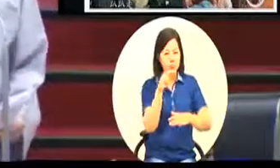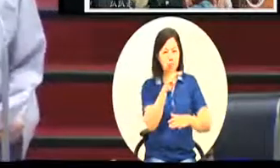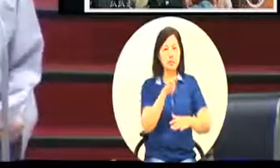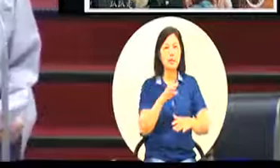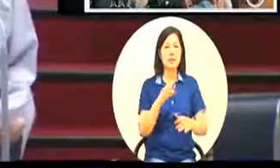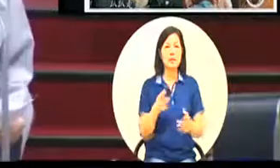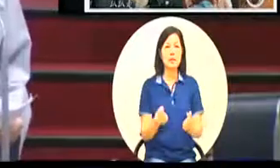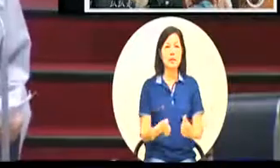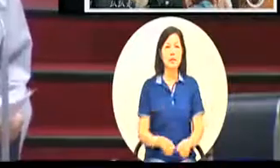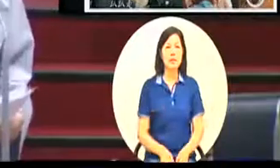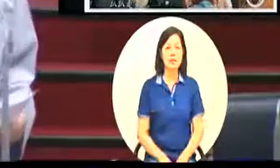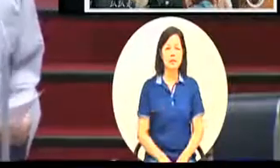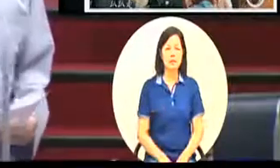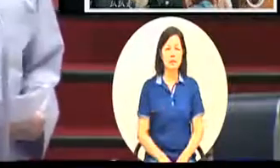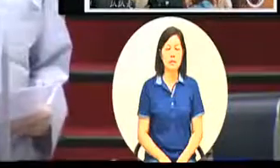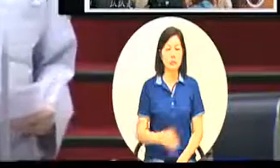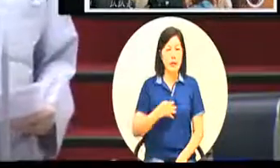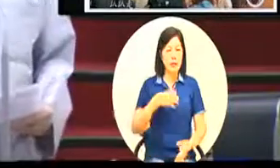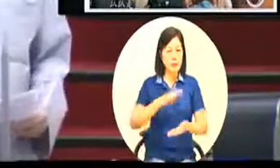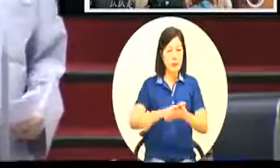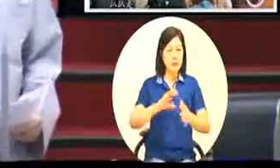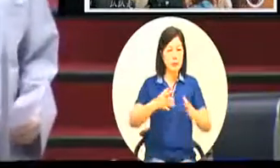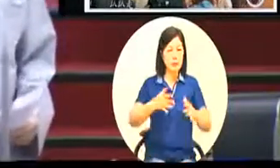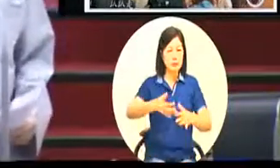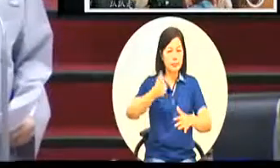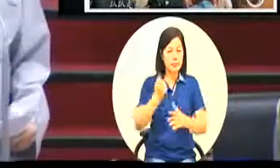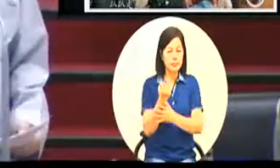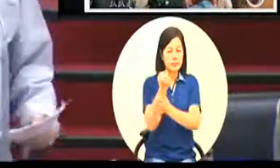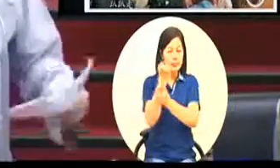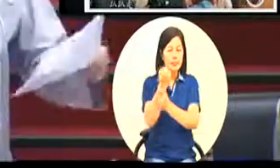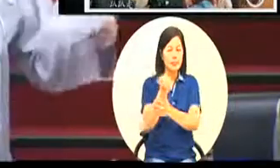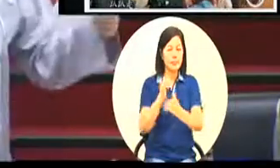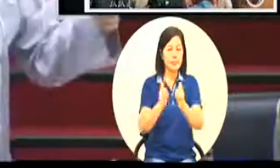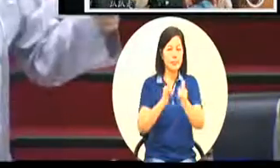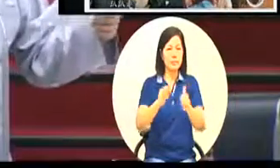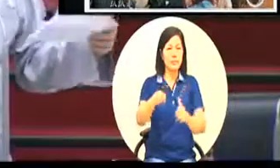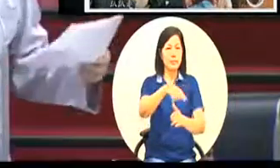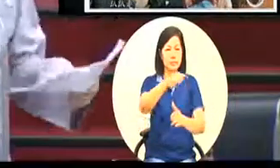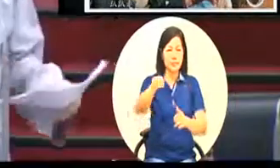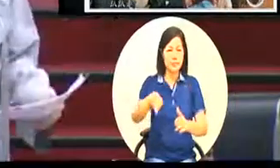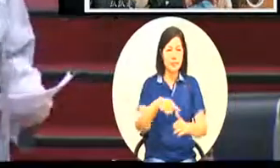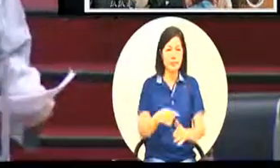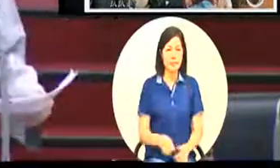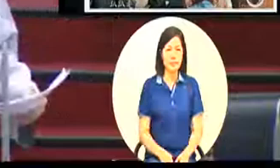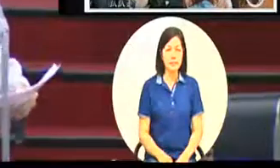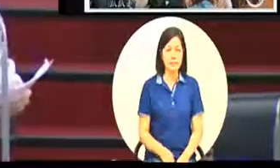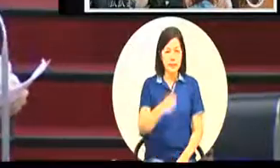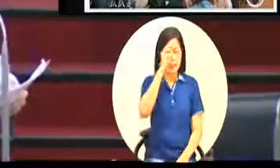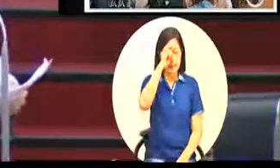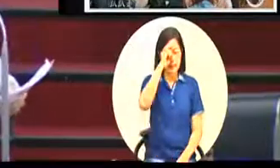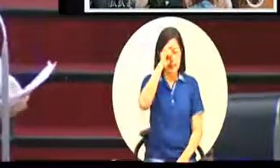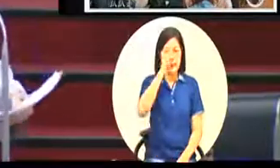实阿扁总统的支持者即块是拢要。基台